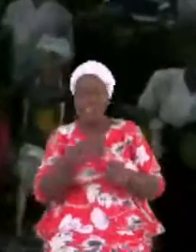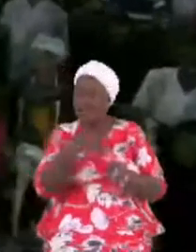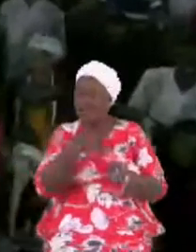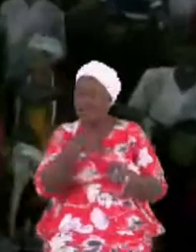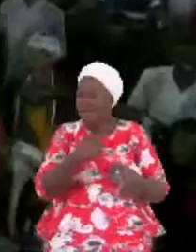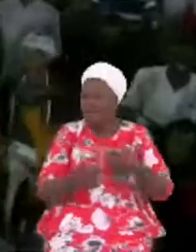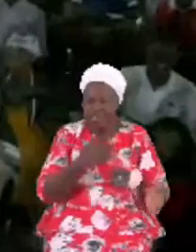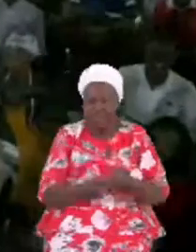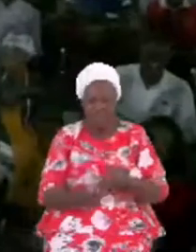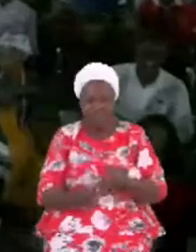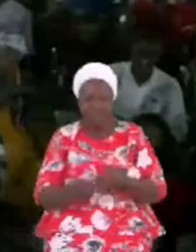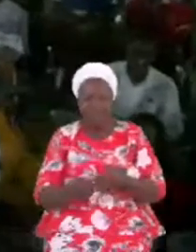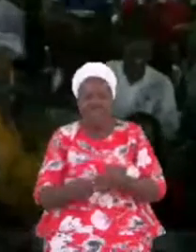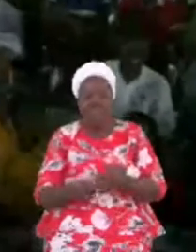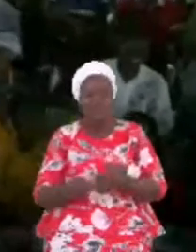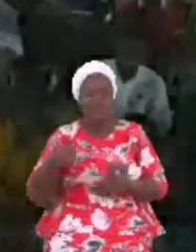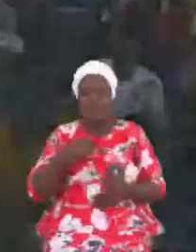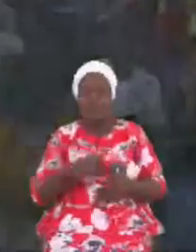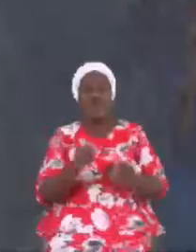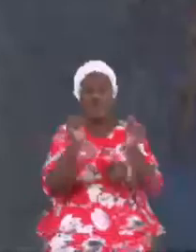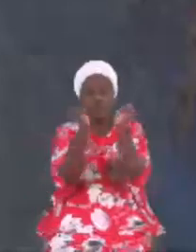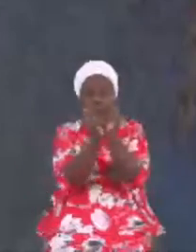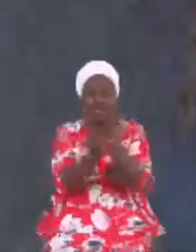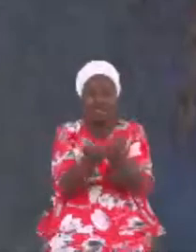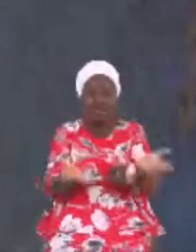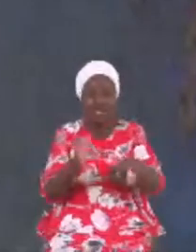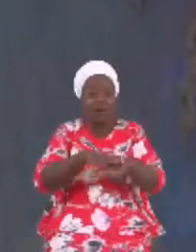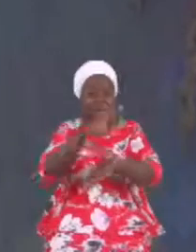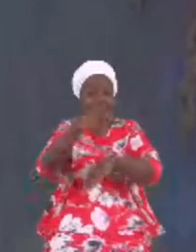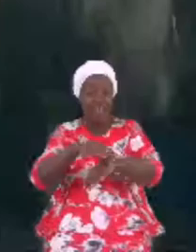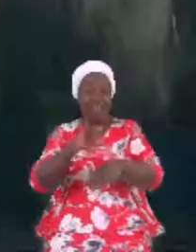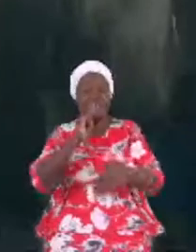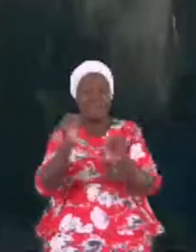Quel que soit ce que nous allons lier sur la terre, est lié au ciel.